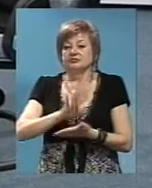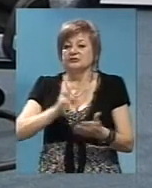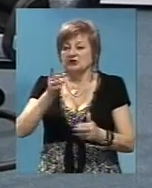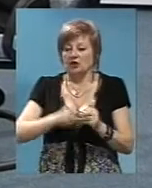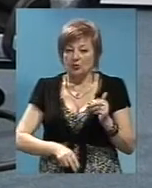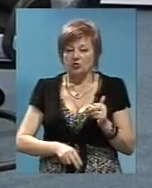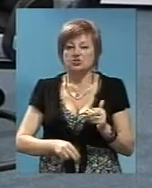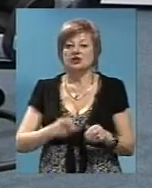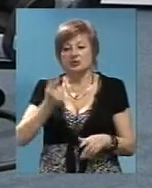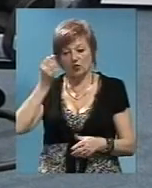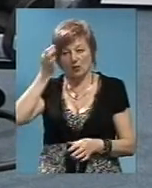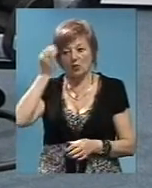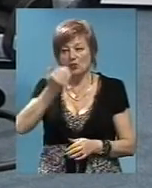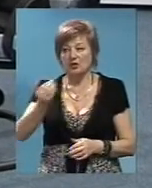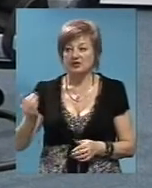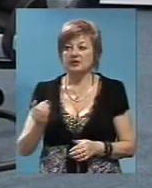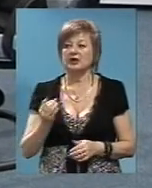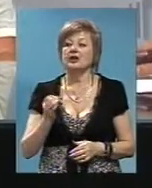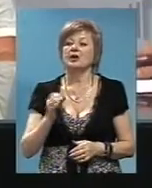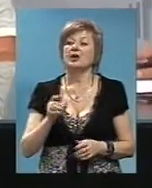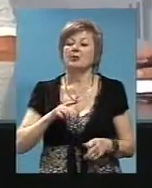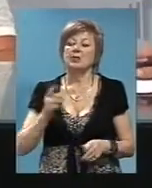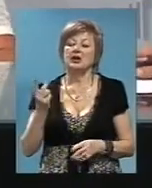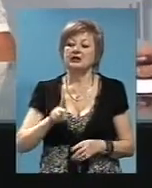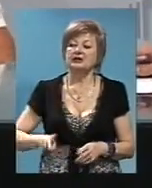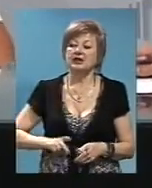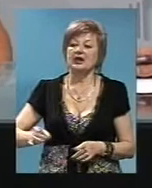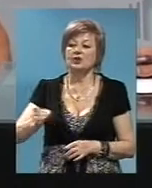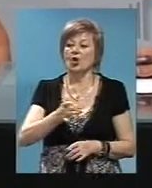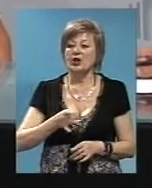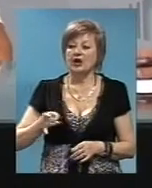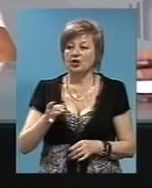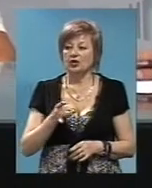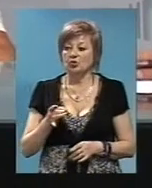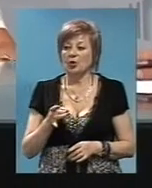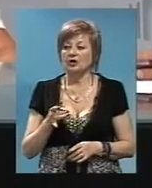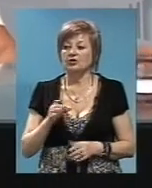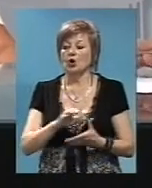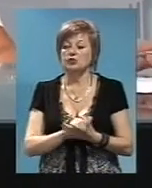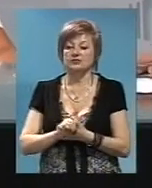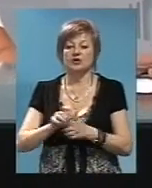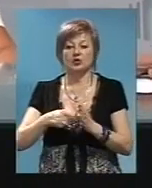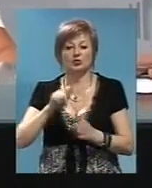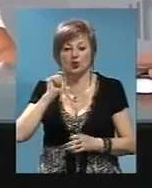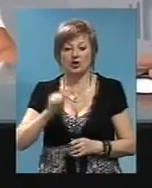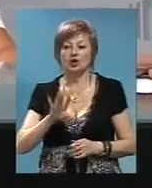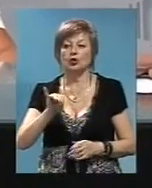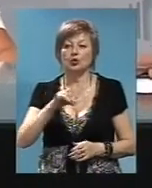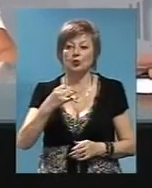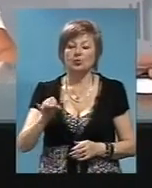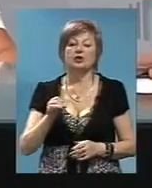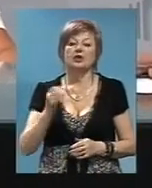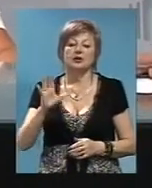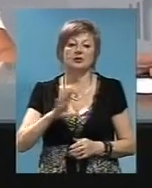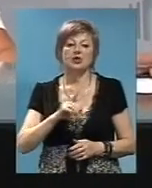програми вичерпано. Нагадаю, в нашій студії були Ігор Бірюков, директор Запорізького регіонального відділення Асоціації міст України, і Юрій